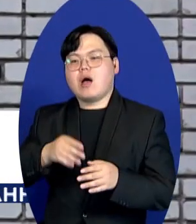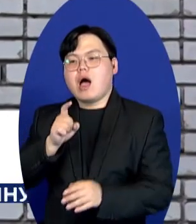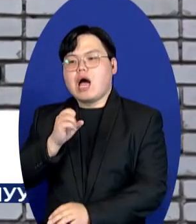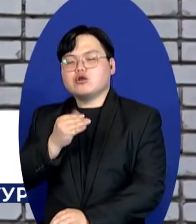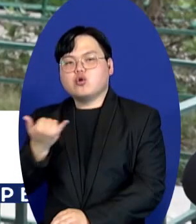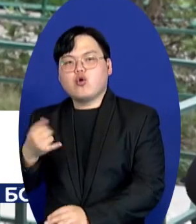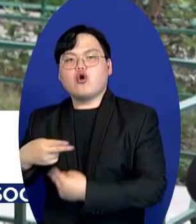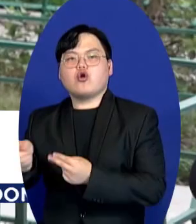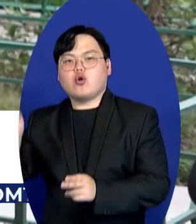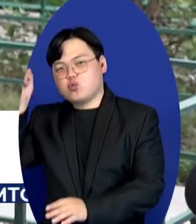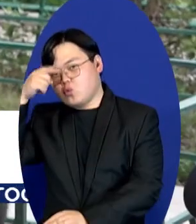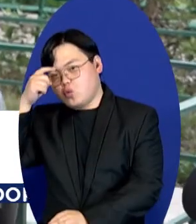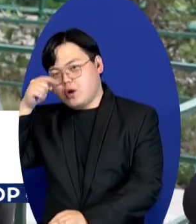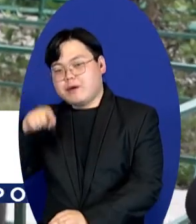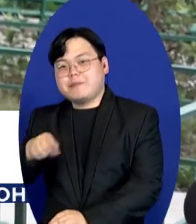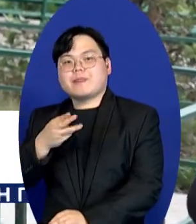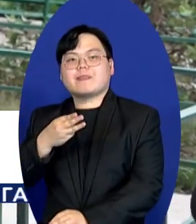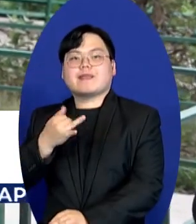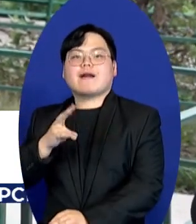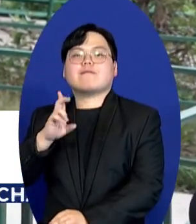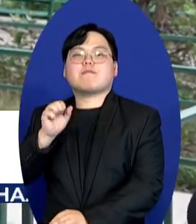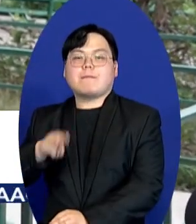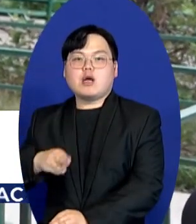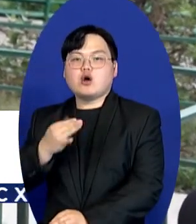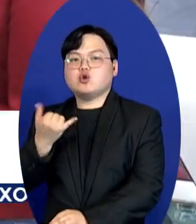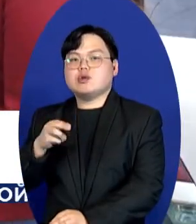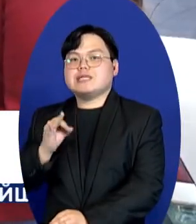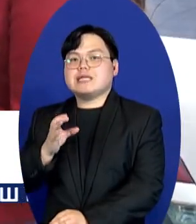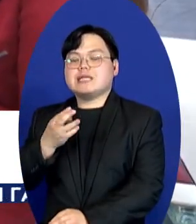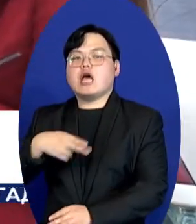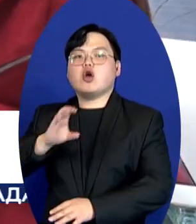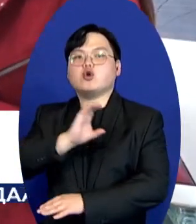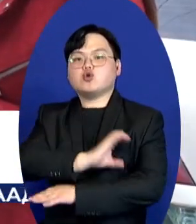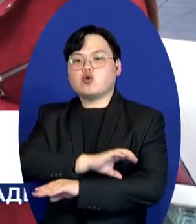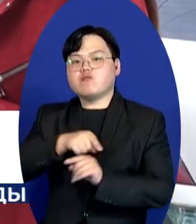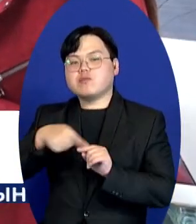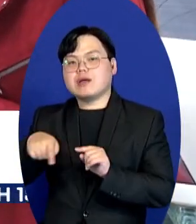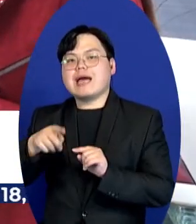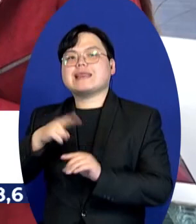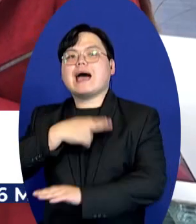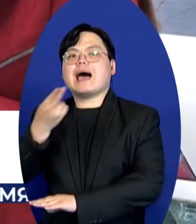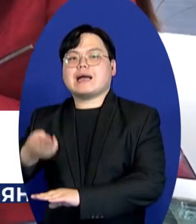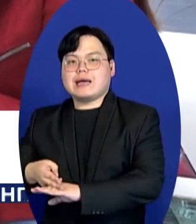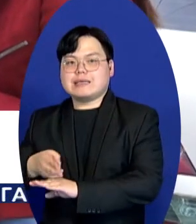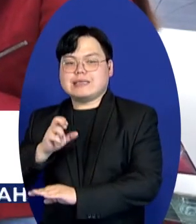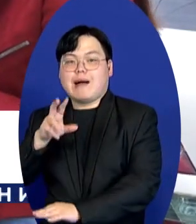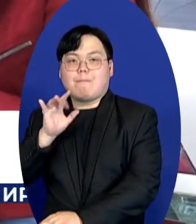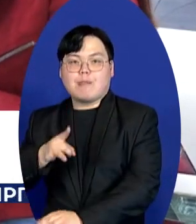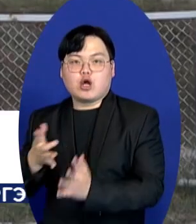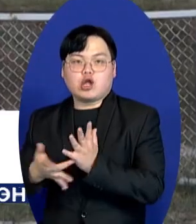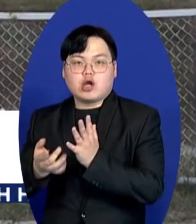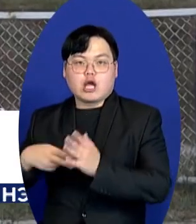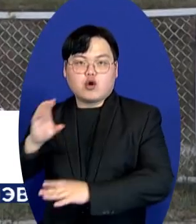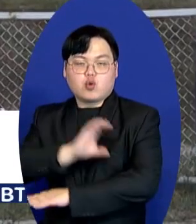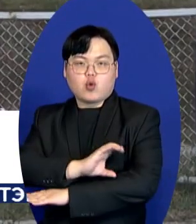өрөө түрээсэлдэг. Тэдний нэг нь 50 бат шинжилгээний технологийн их сургуулийн харьяа Дархан уул аймагт технологийн сургуулийн 3 дугаар дамжинд